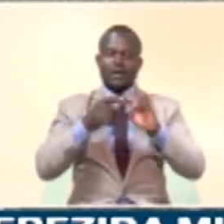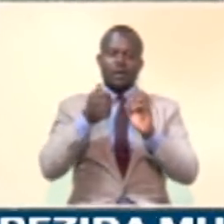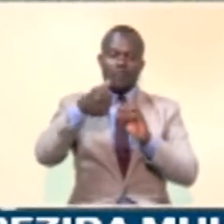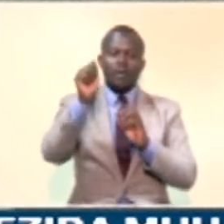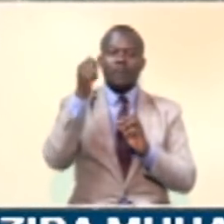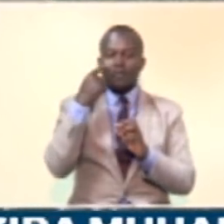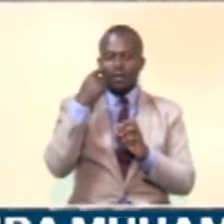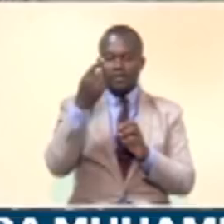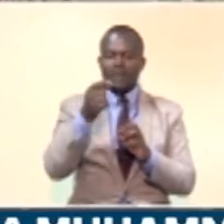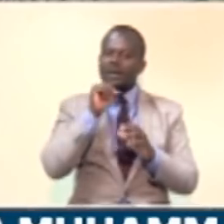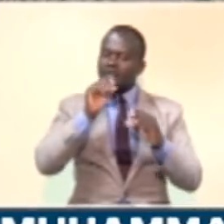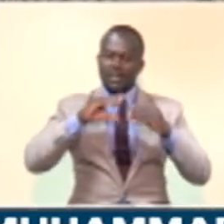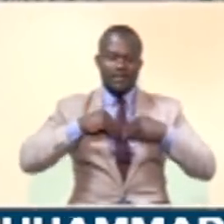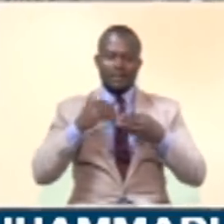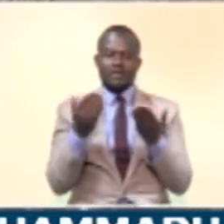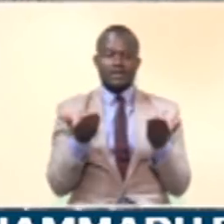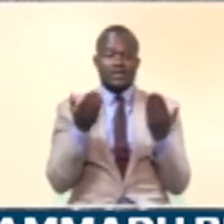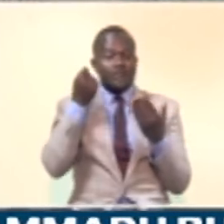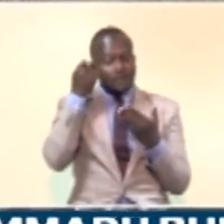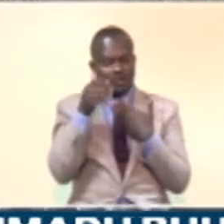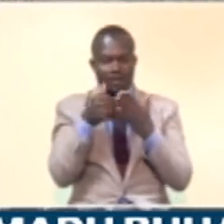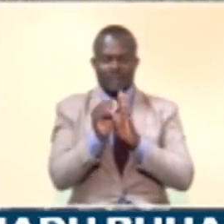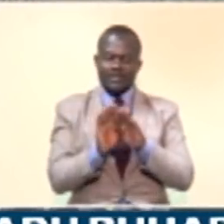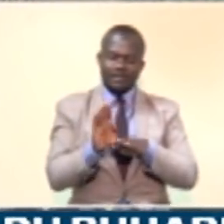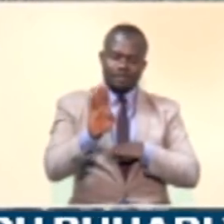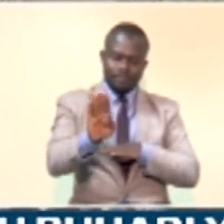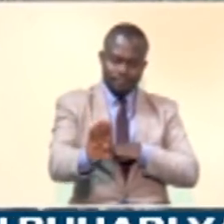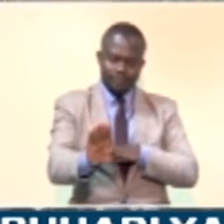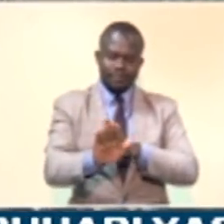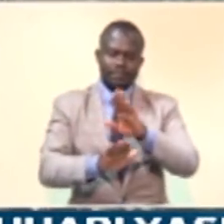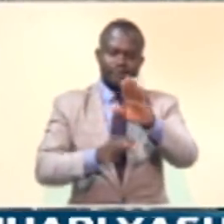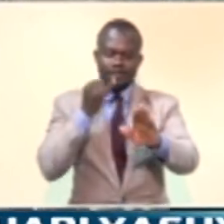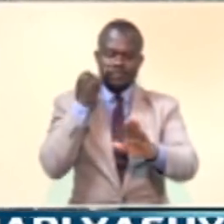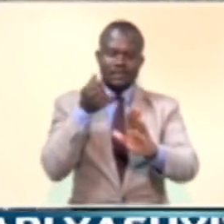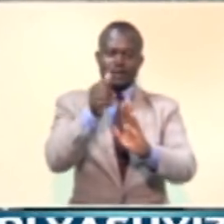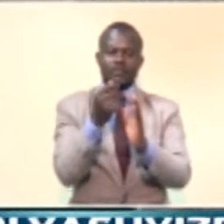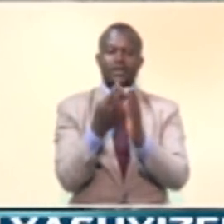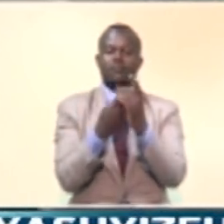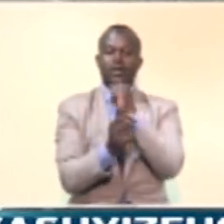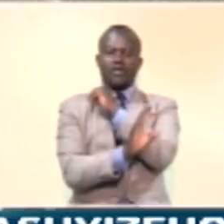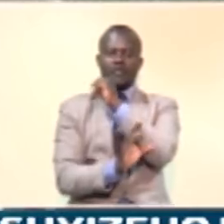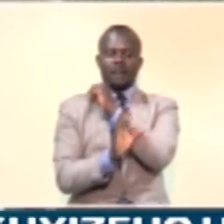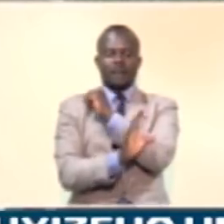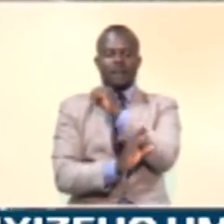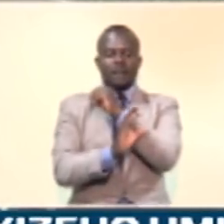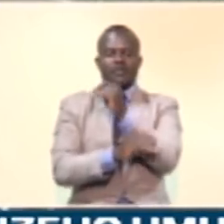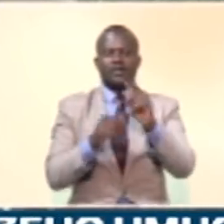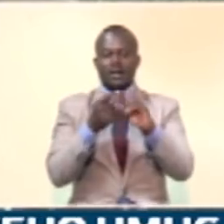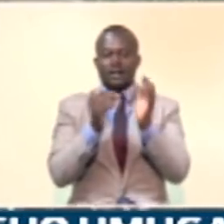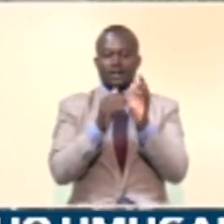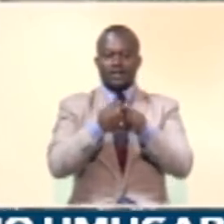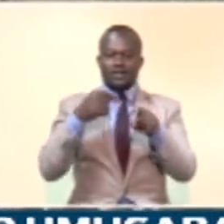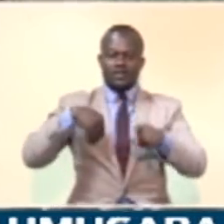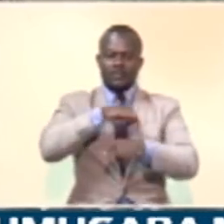ubona bataranabyemeraga. Ubu rero ni intambwe ikomeye kuri ibi bihugu byombi, natwe